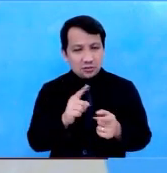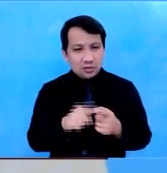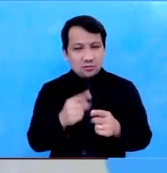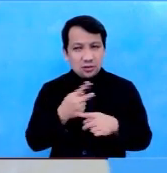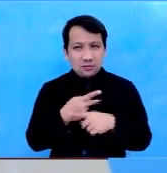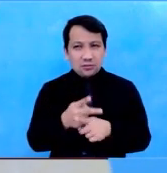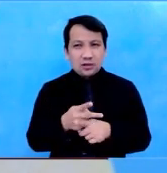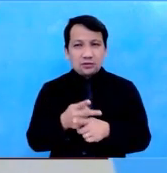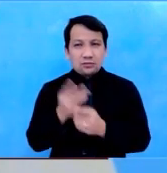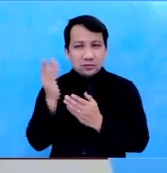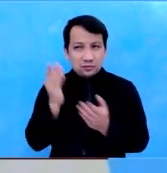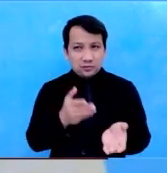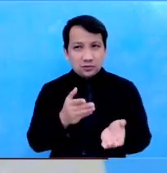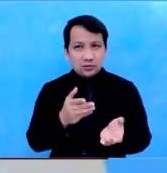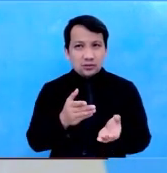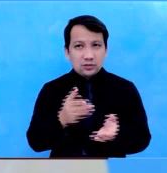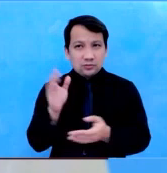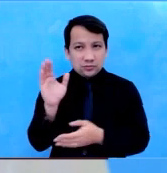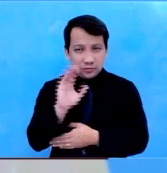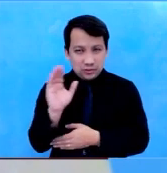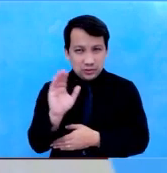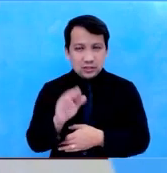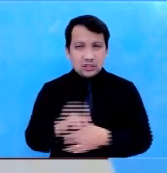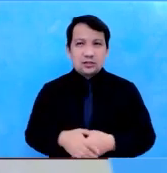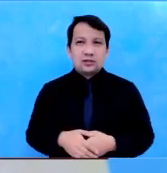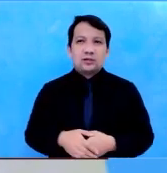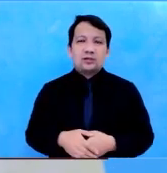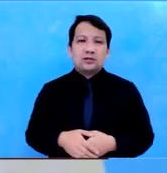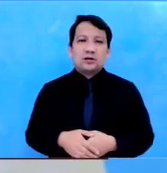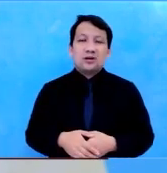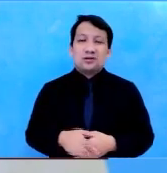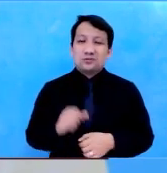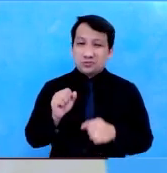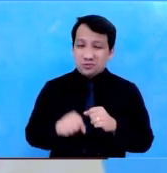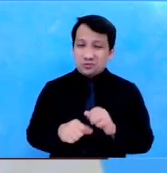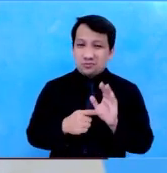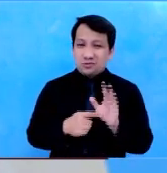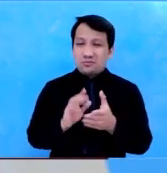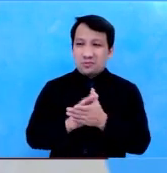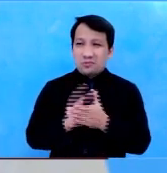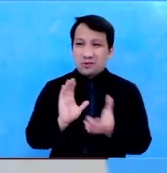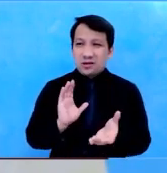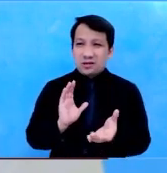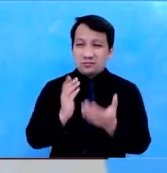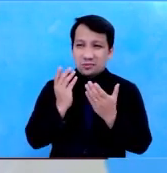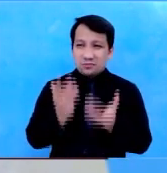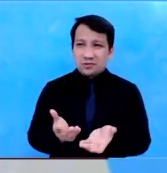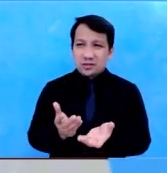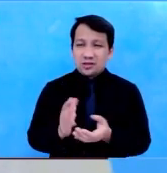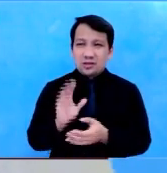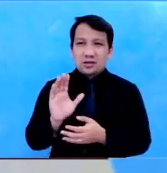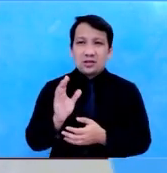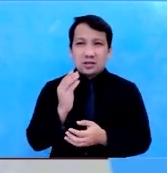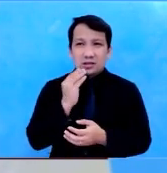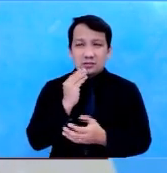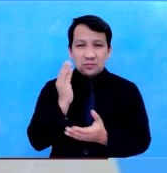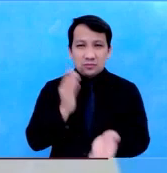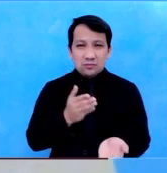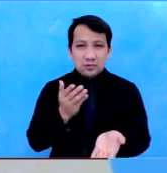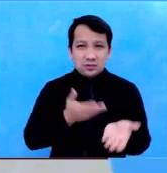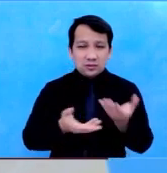hinahanda natin sa Pasko. Kaya magiging mahal, mabigat ang presyo na dadalhin natin ng